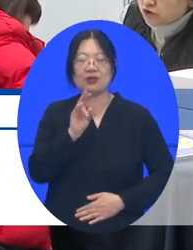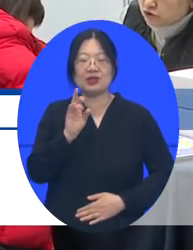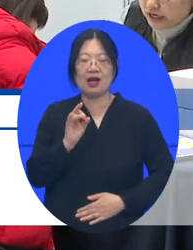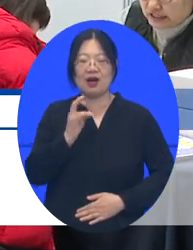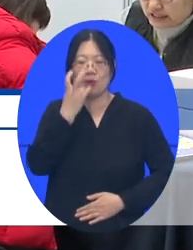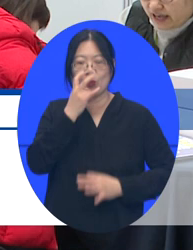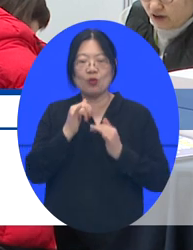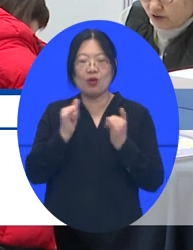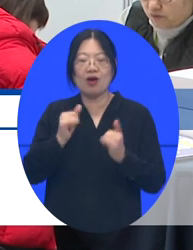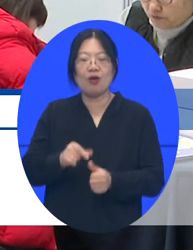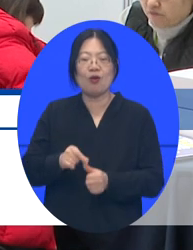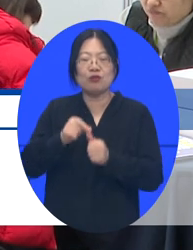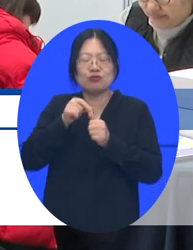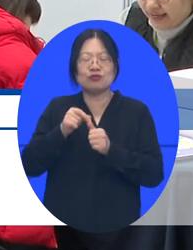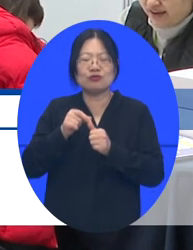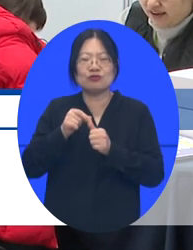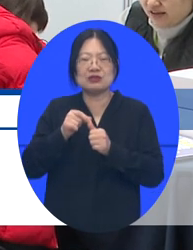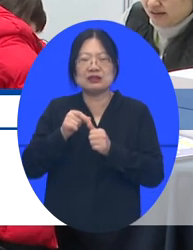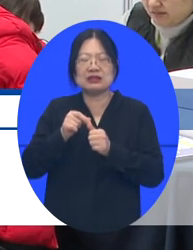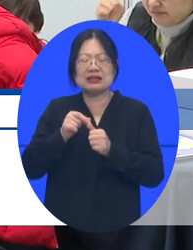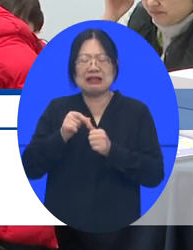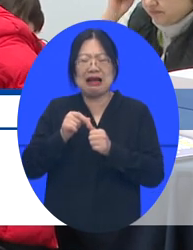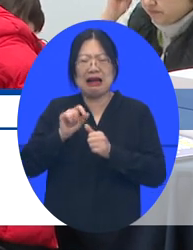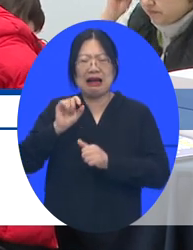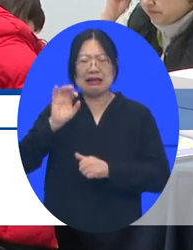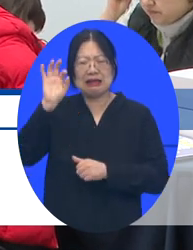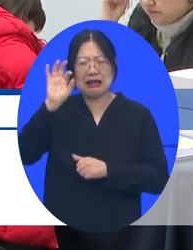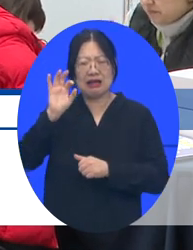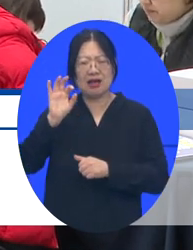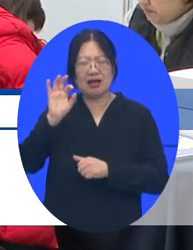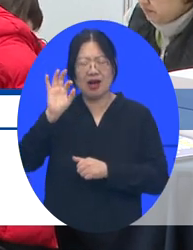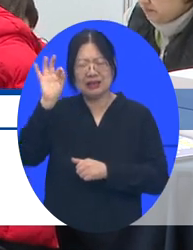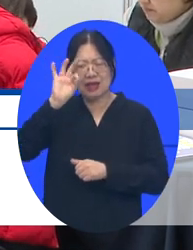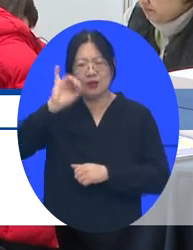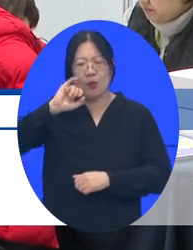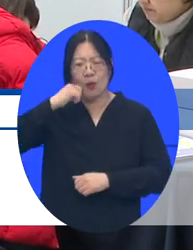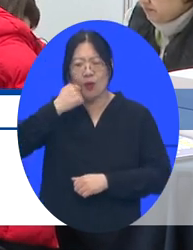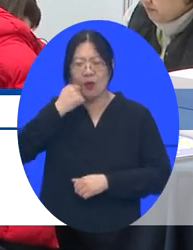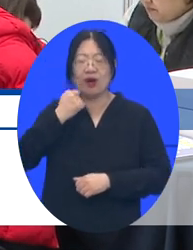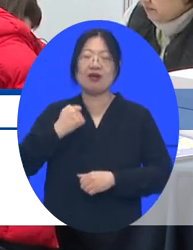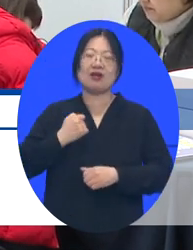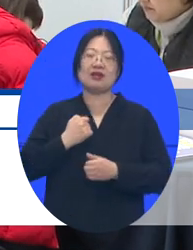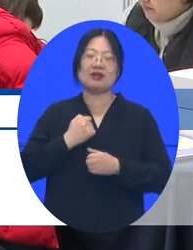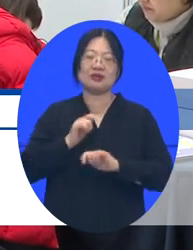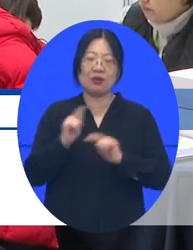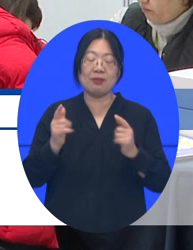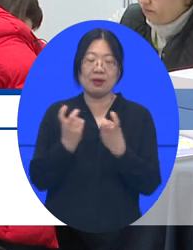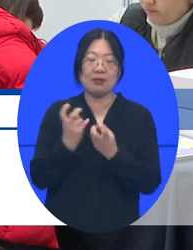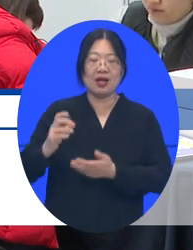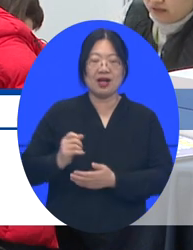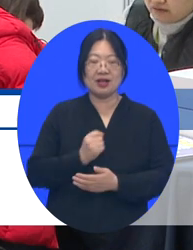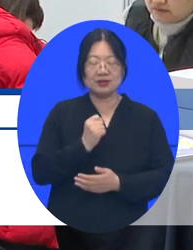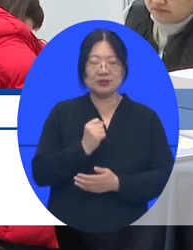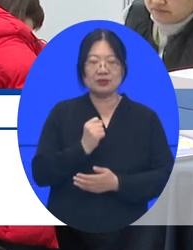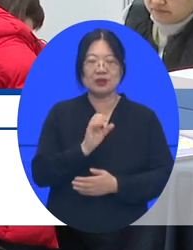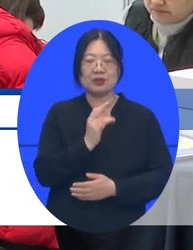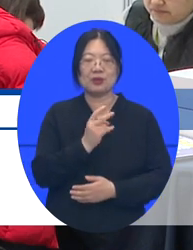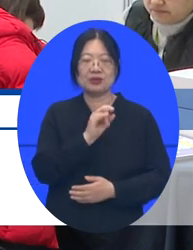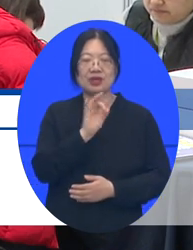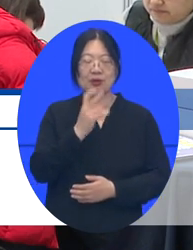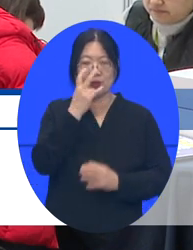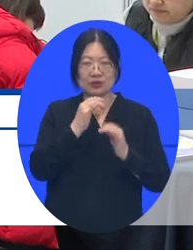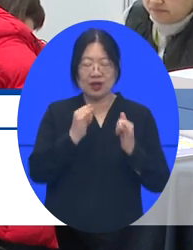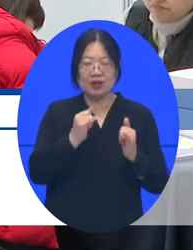요양보호사 구인이 난이 심각해서 다양한 방법으로 요양보호사를 모집해